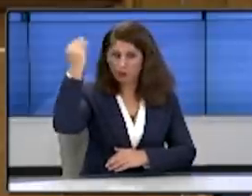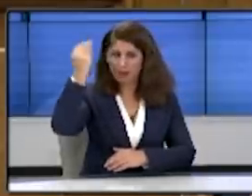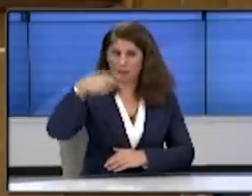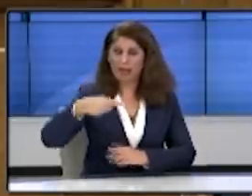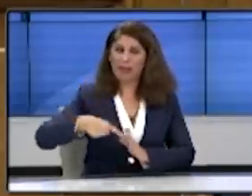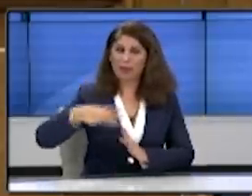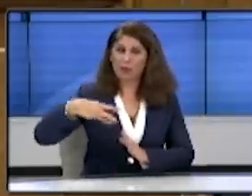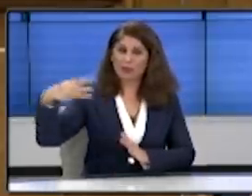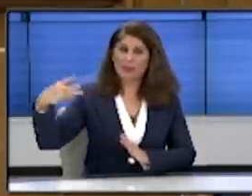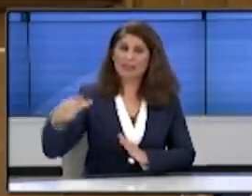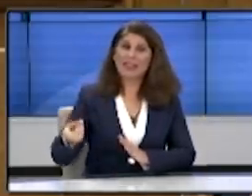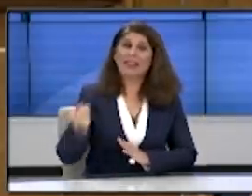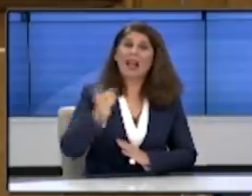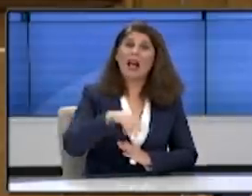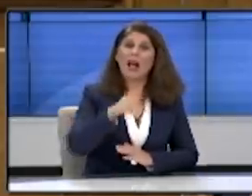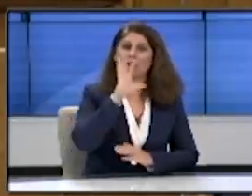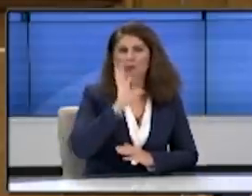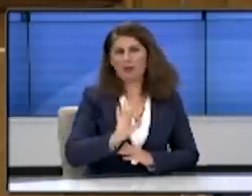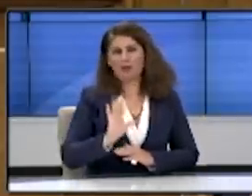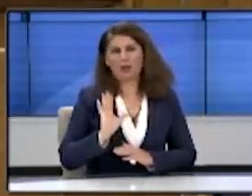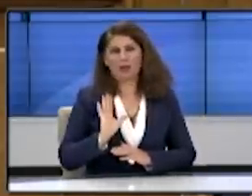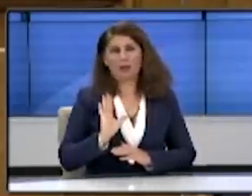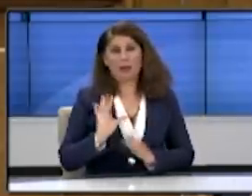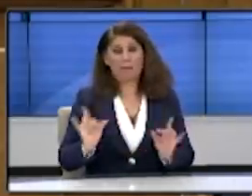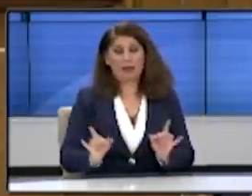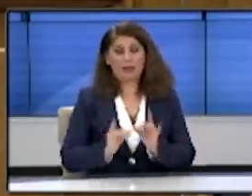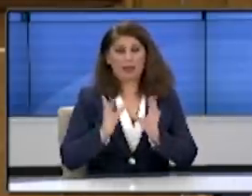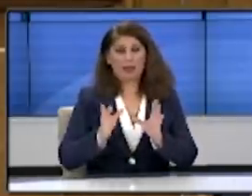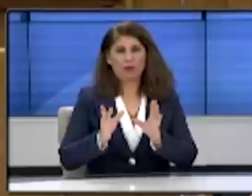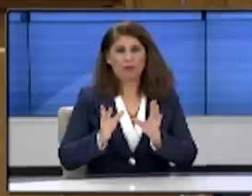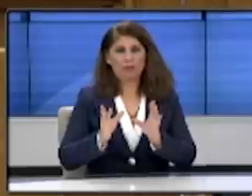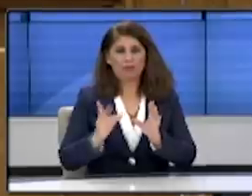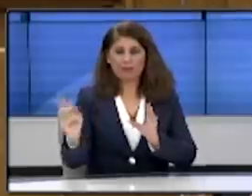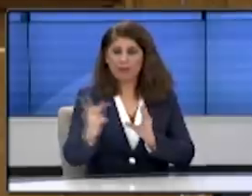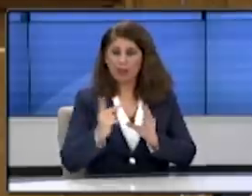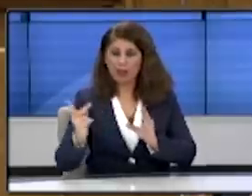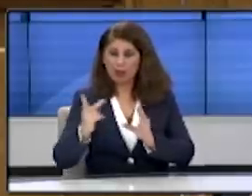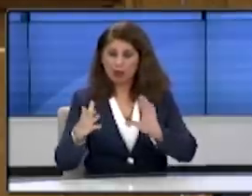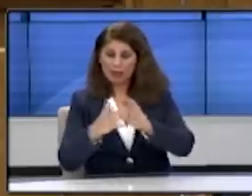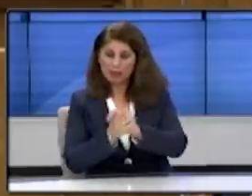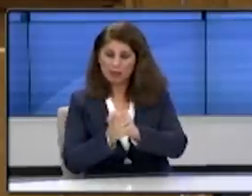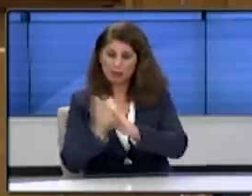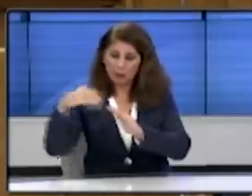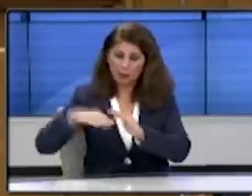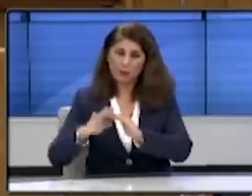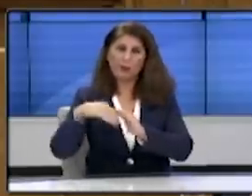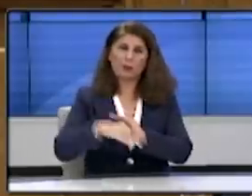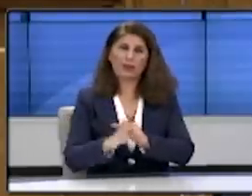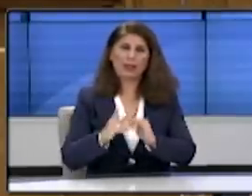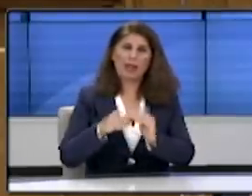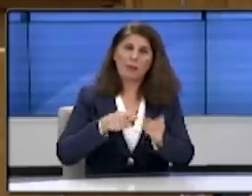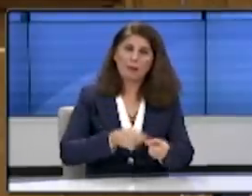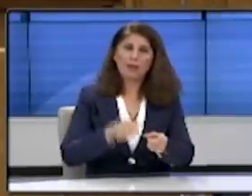του ΣΥΡΙΖΑ είναι άλλος στην πραγματικότητα. Μην τυχόν και διαταραχθεί η κοινωνική συνοχή και απειληθεί